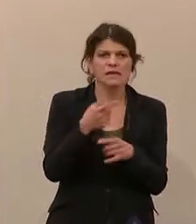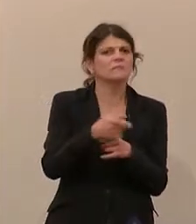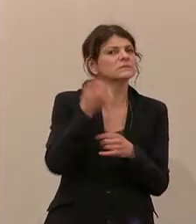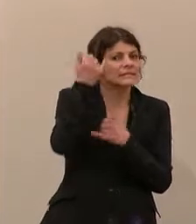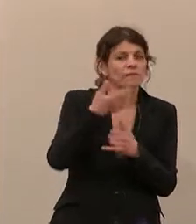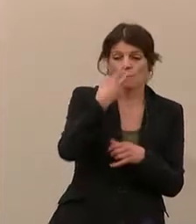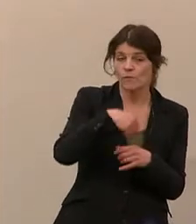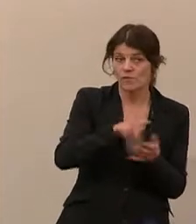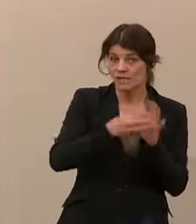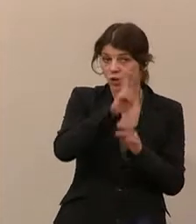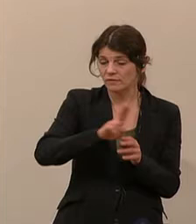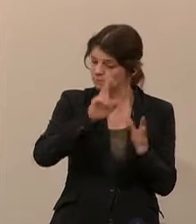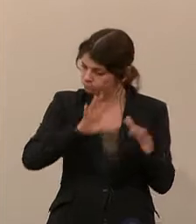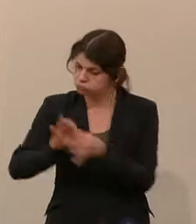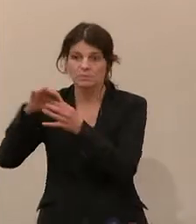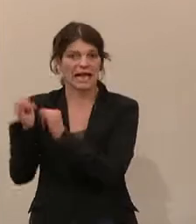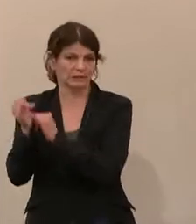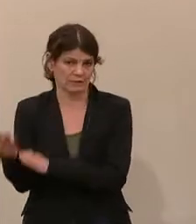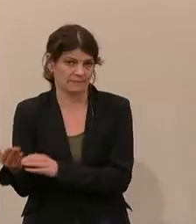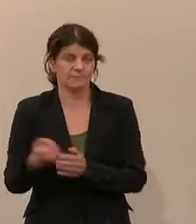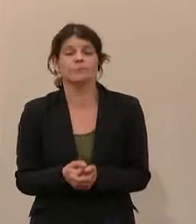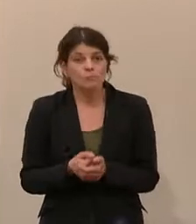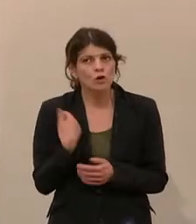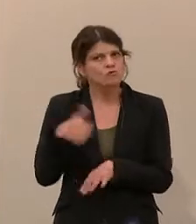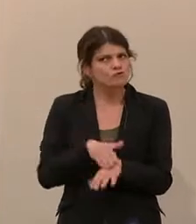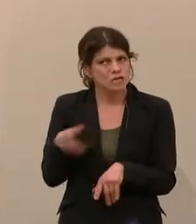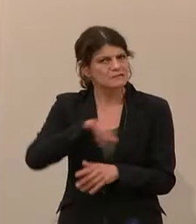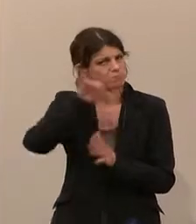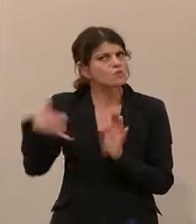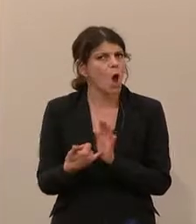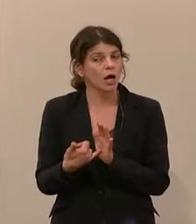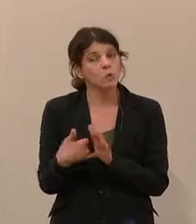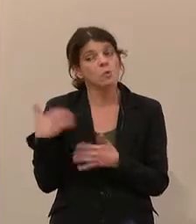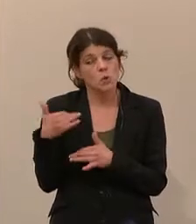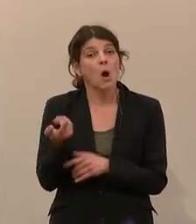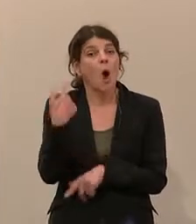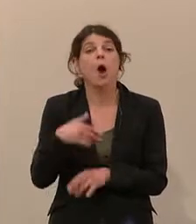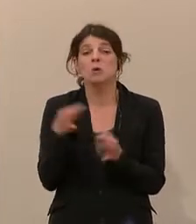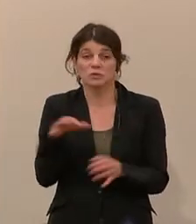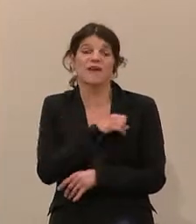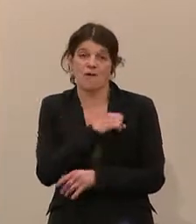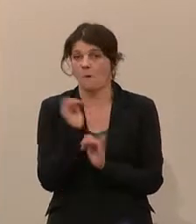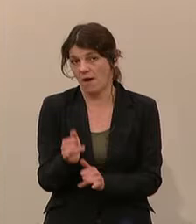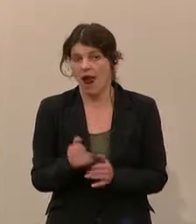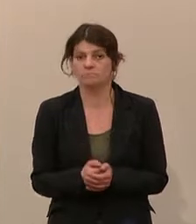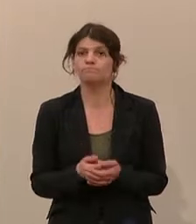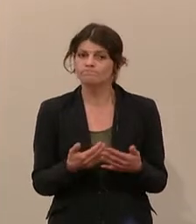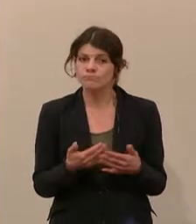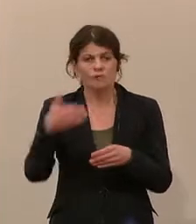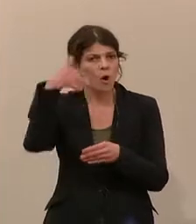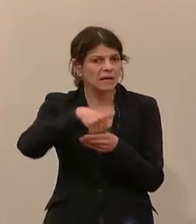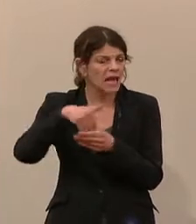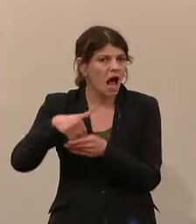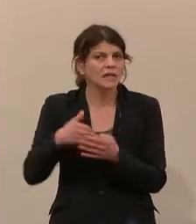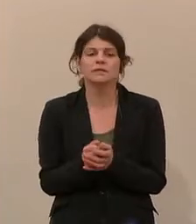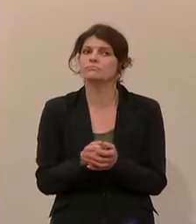zu verknüpfen mit der Industrie. Ich glaube auch, dass dieses Projekt ein sehr, sehr großer Erfolg werden wird. Inhaltlich möchte